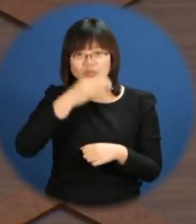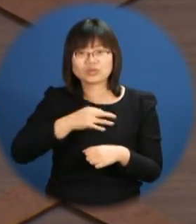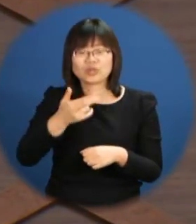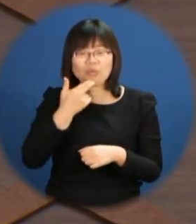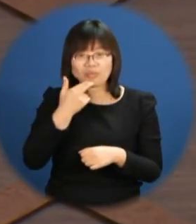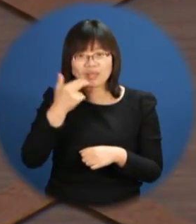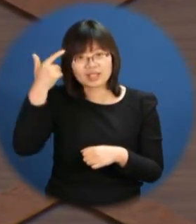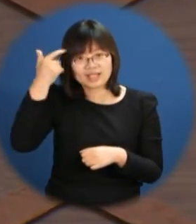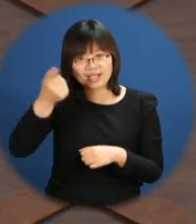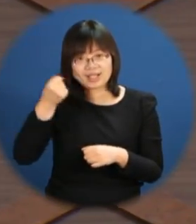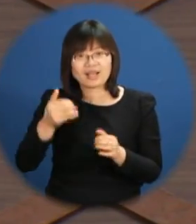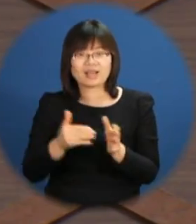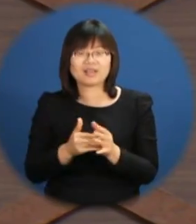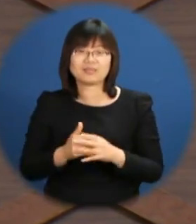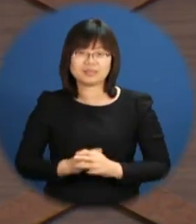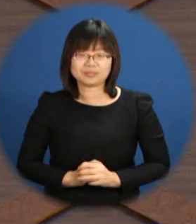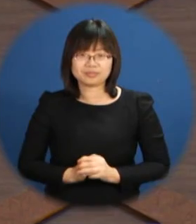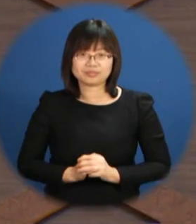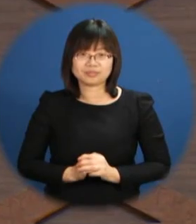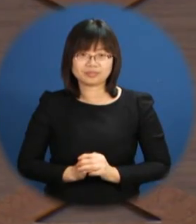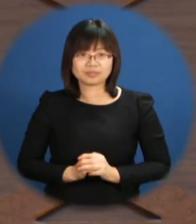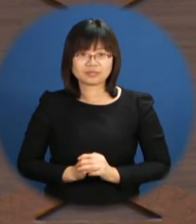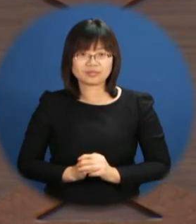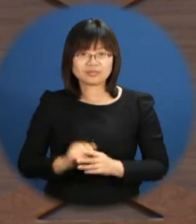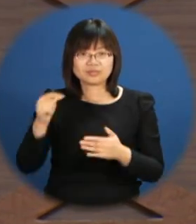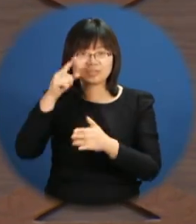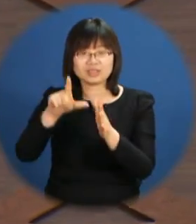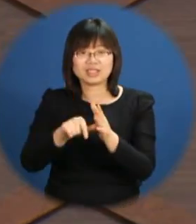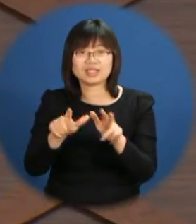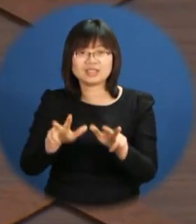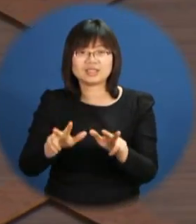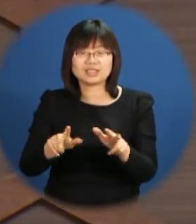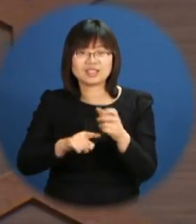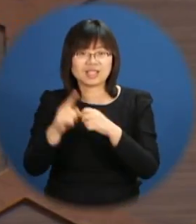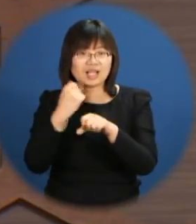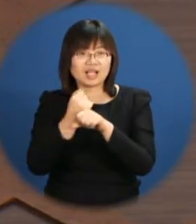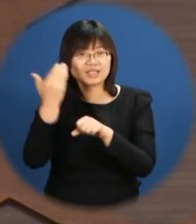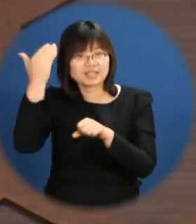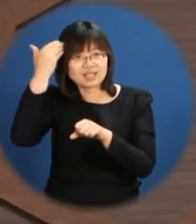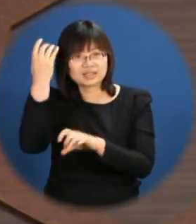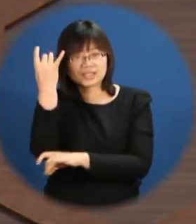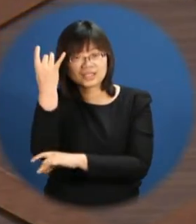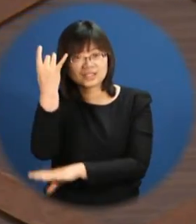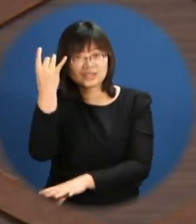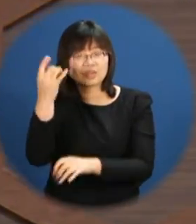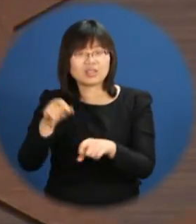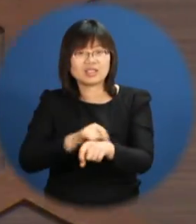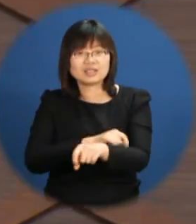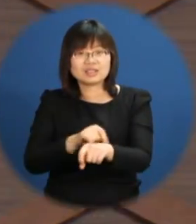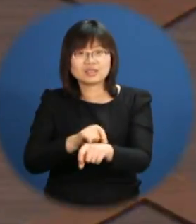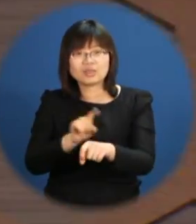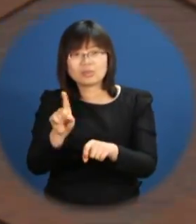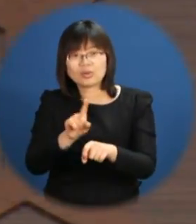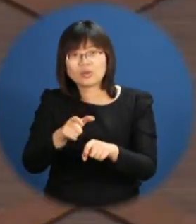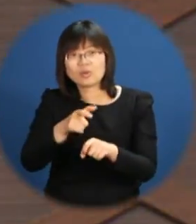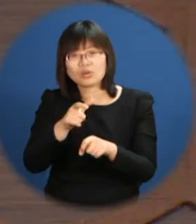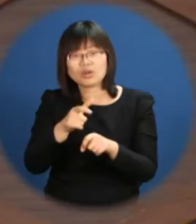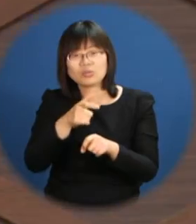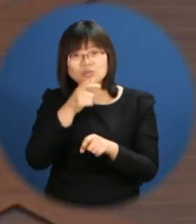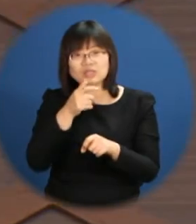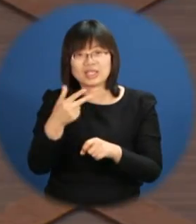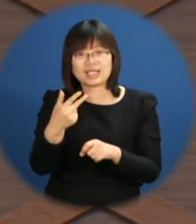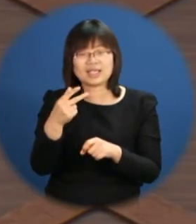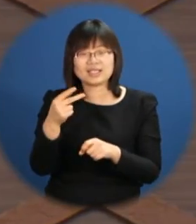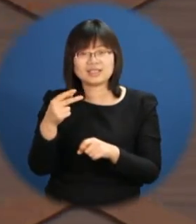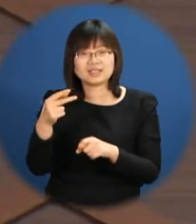도 않다 는 생각인데요 다음 시간은 이제 과학상식 에 기초 특히 그 물이 h2